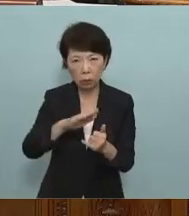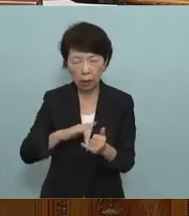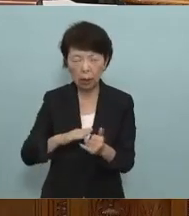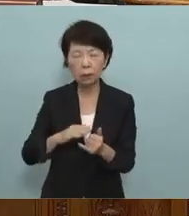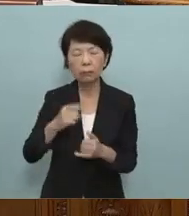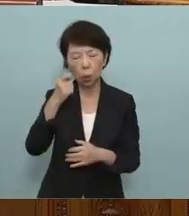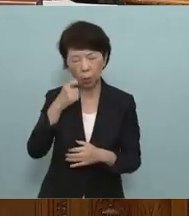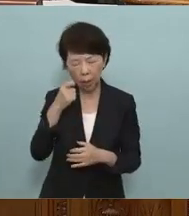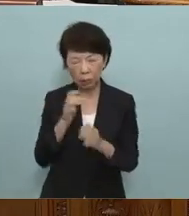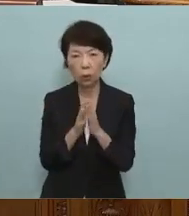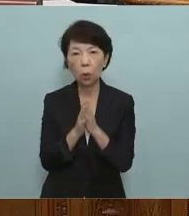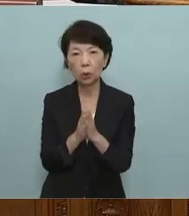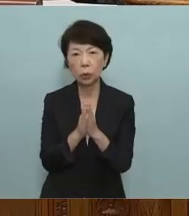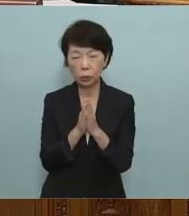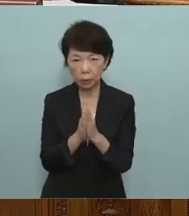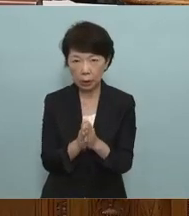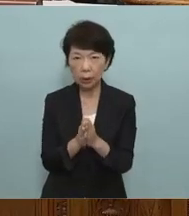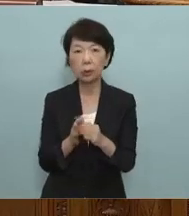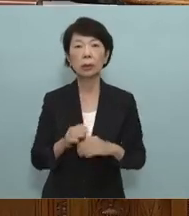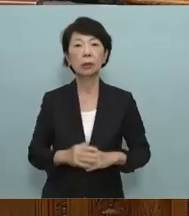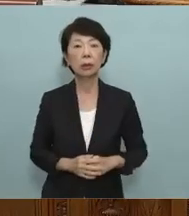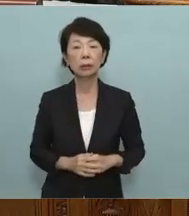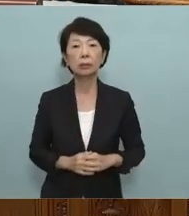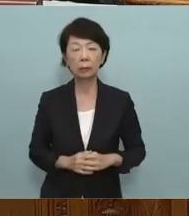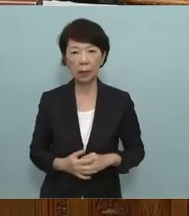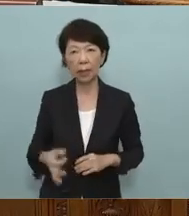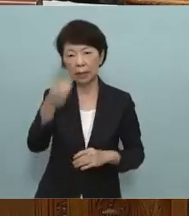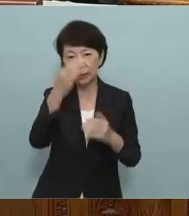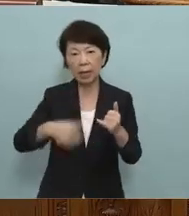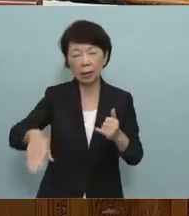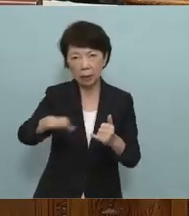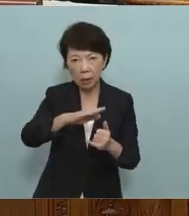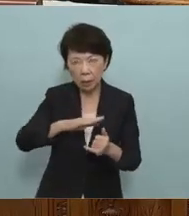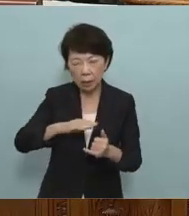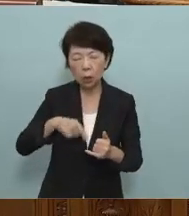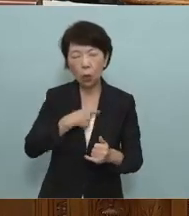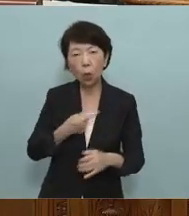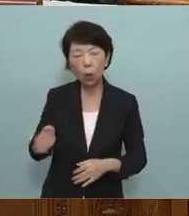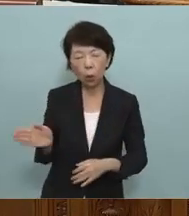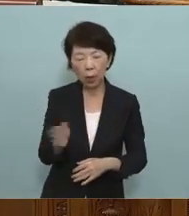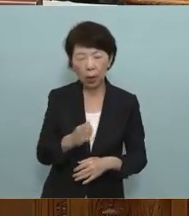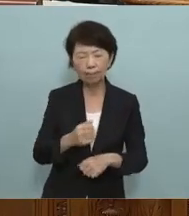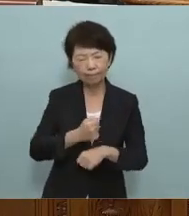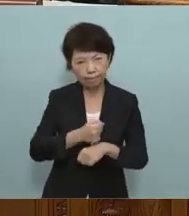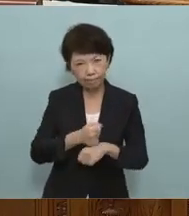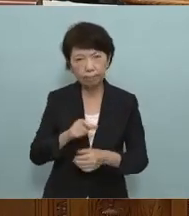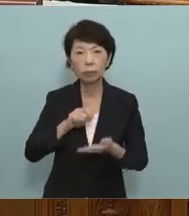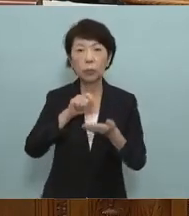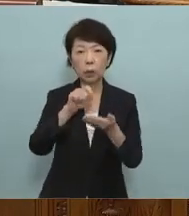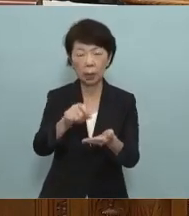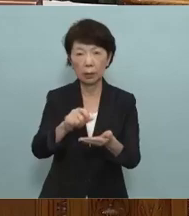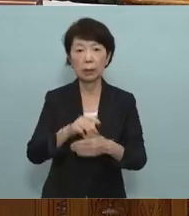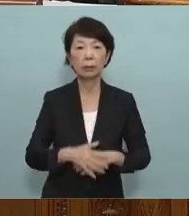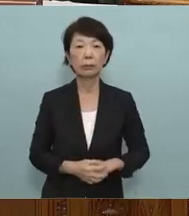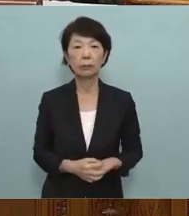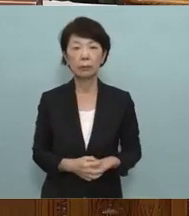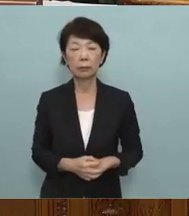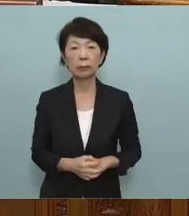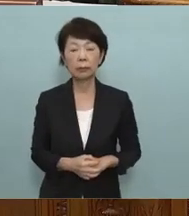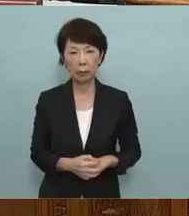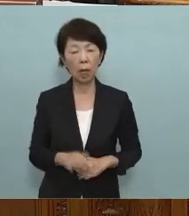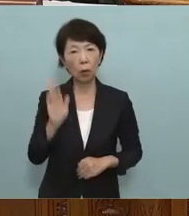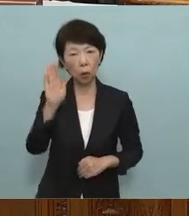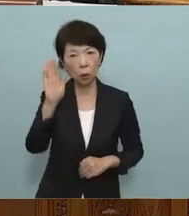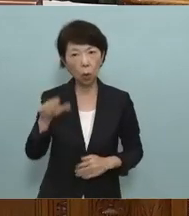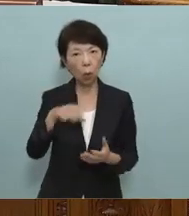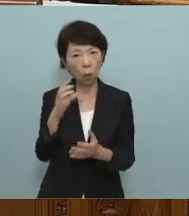冥福をお祈り申し上げますとともに、被災された皆様に心よりお見舞い申し上げます。今後、